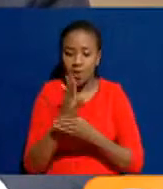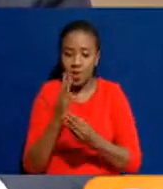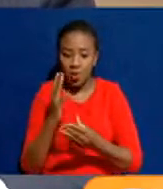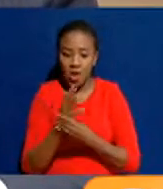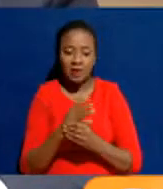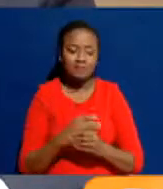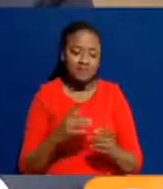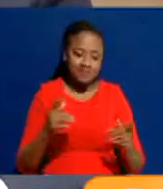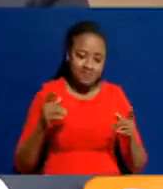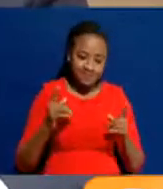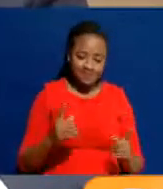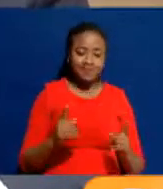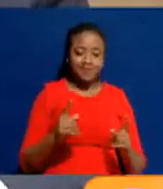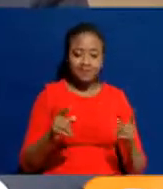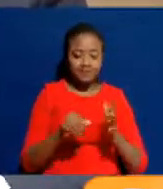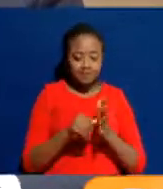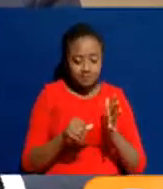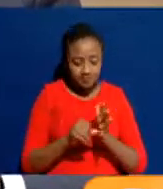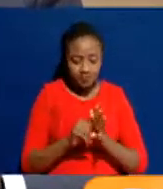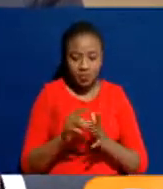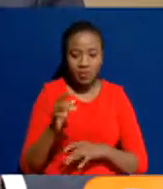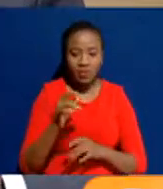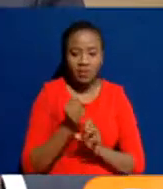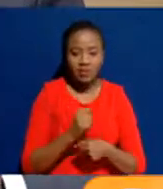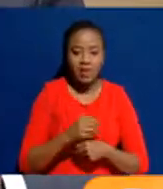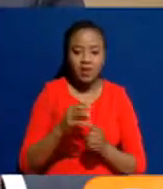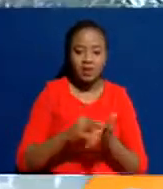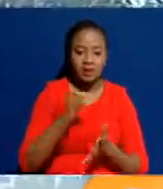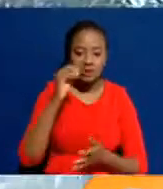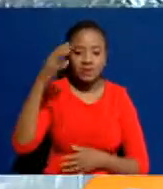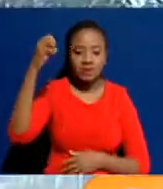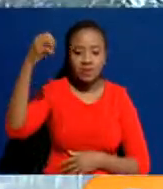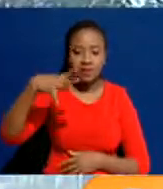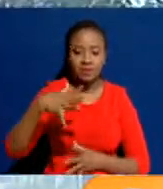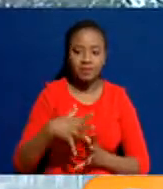inachangia to the high cost of power. Tume